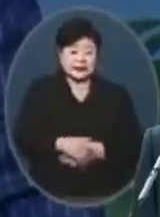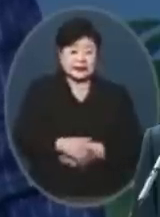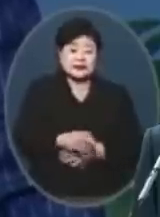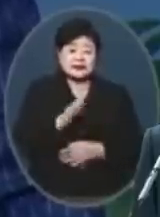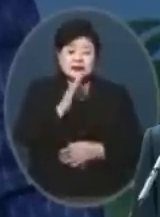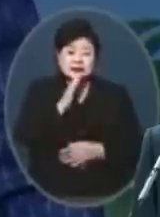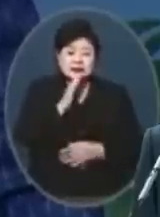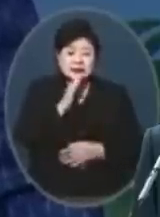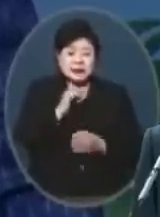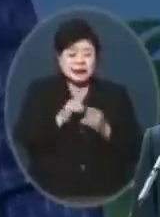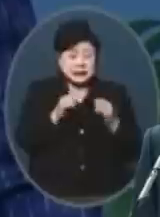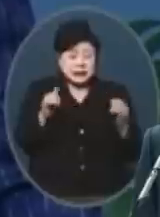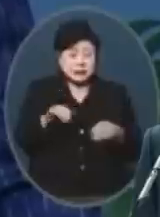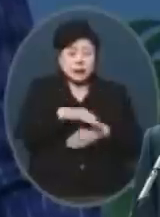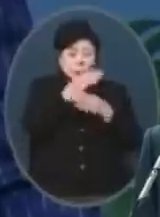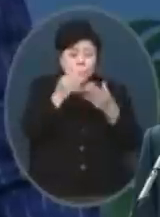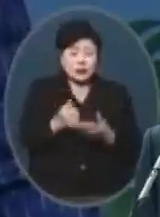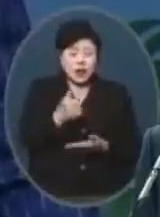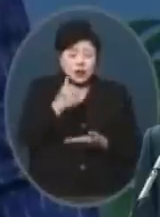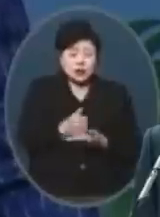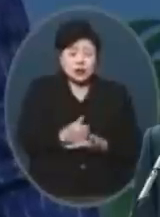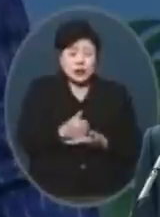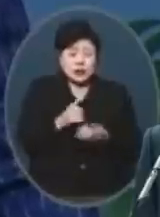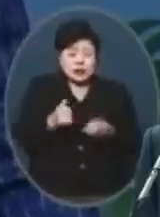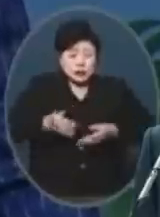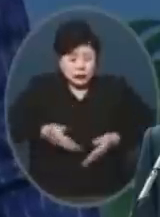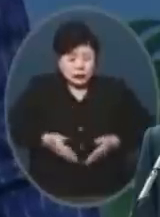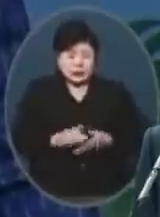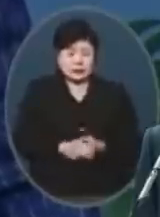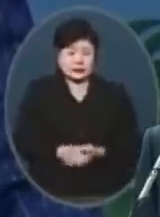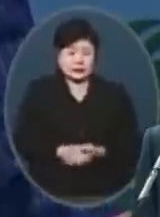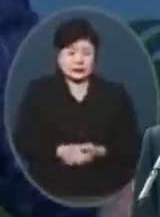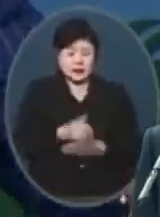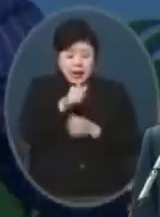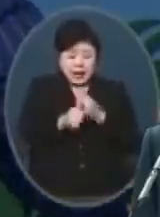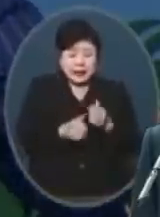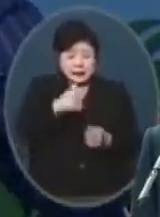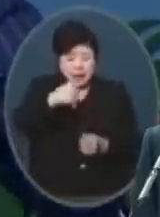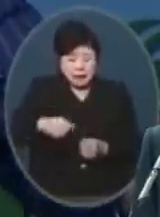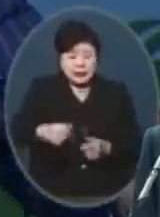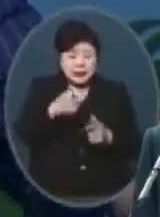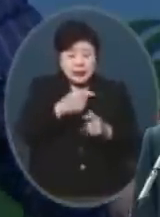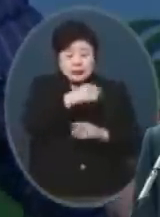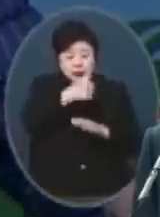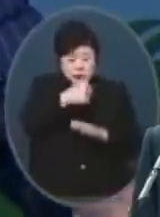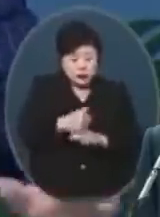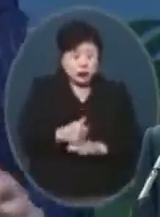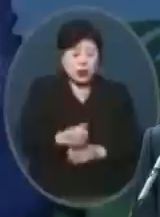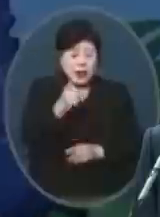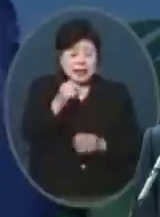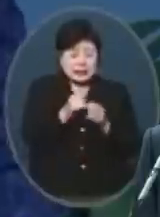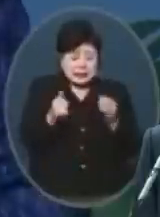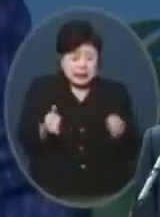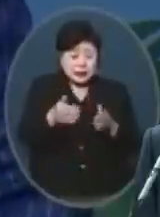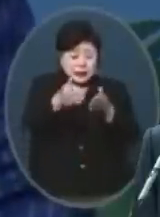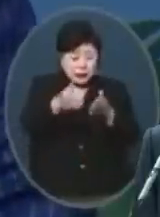실지병이 죄인으로 태어난대요. 하나님 아들 예수 그리스도 한